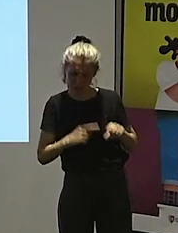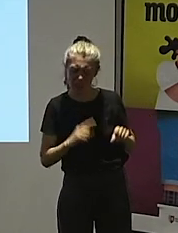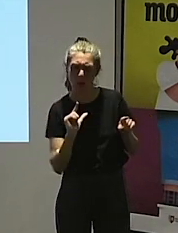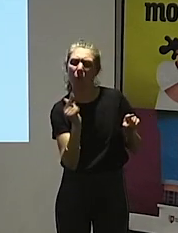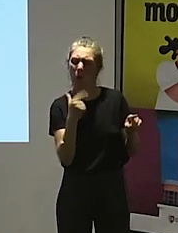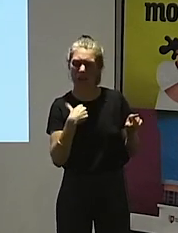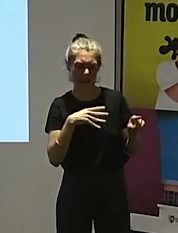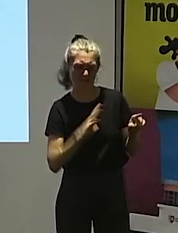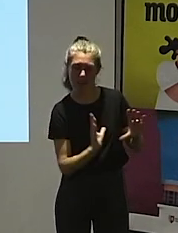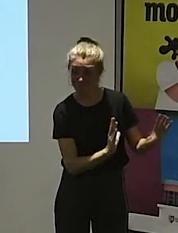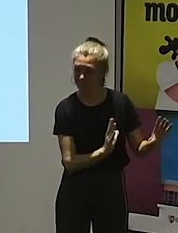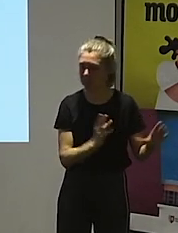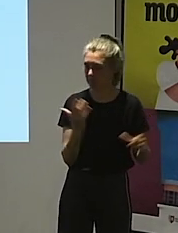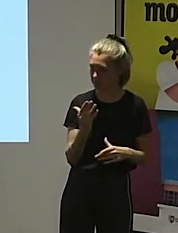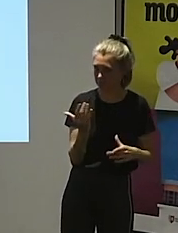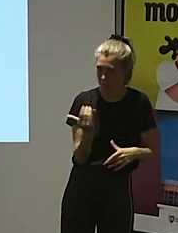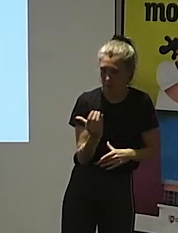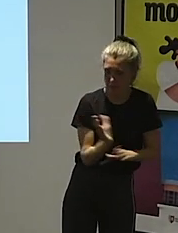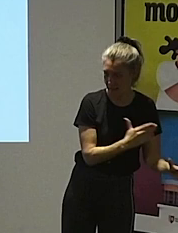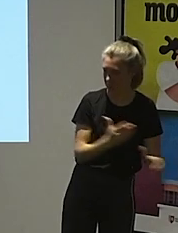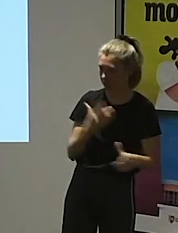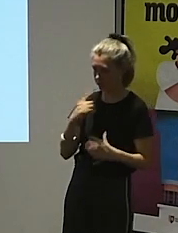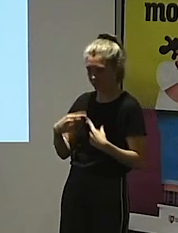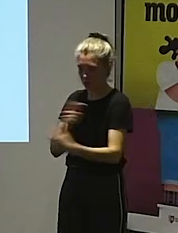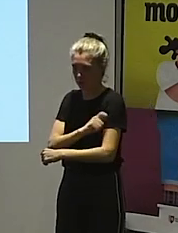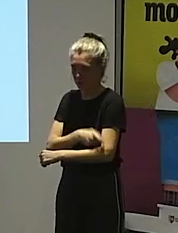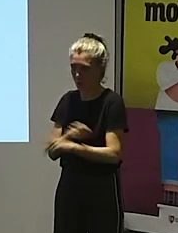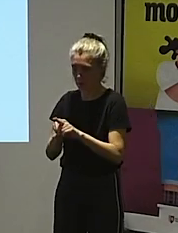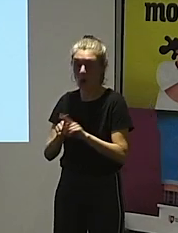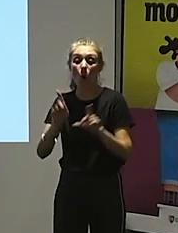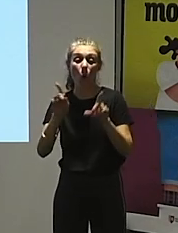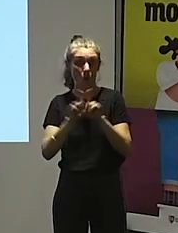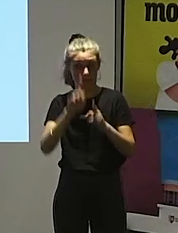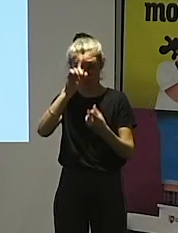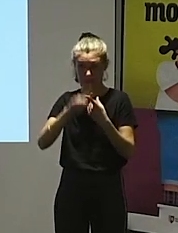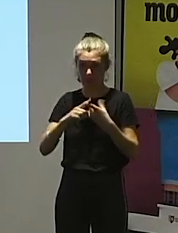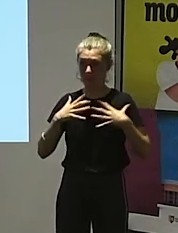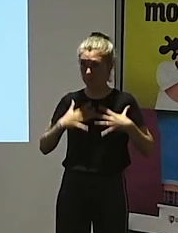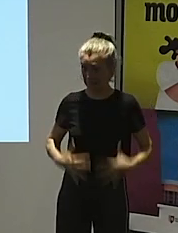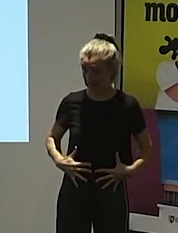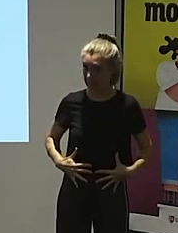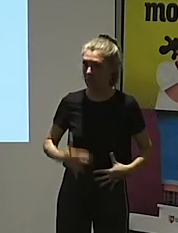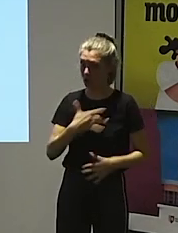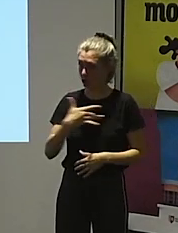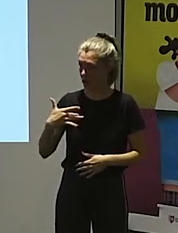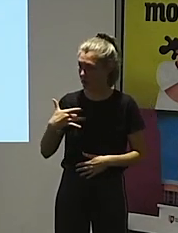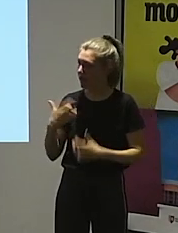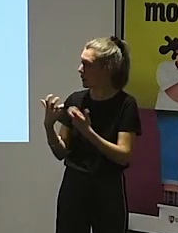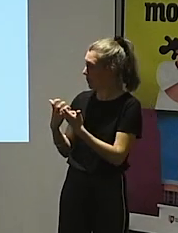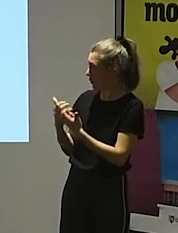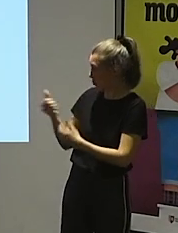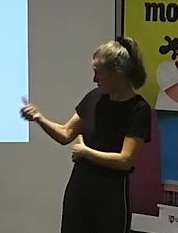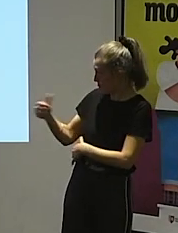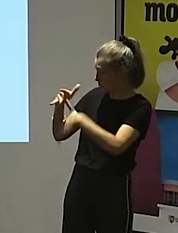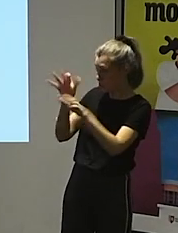des effets bénéfiques sur la santé physique. Si vous comparez ici des personnes qui ont couru régulièrement pendant quelques mois, alors vous c'était par exemple le